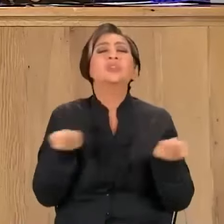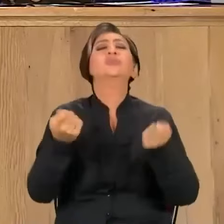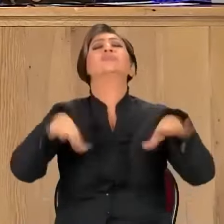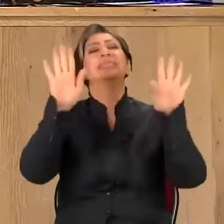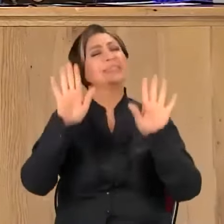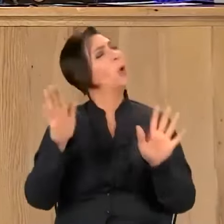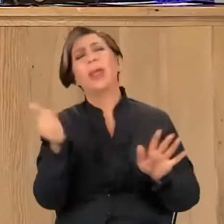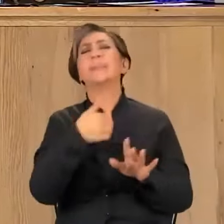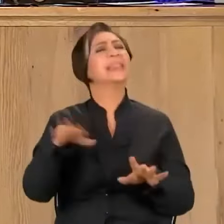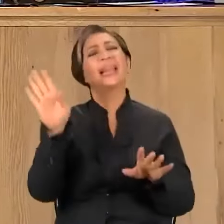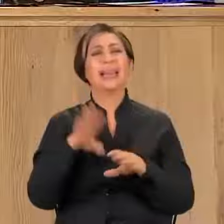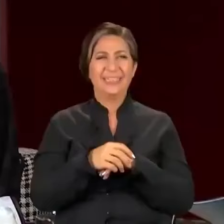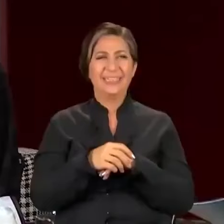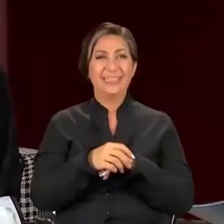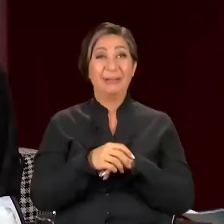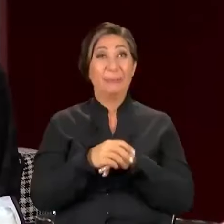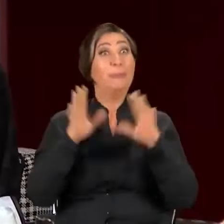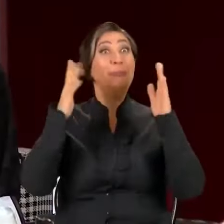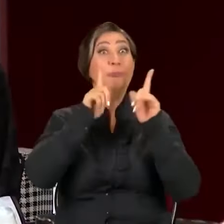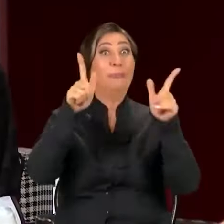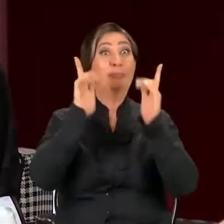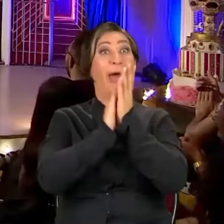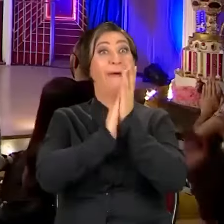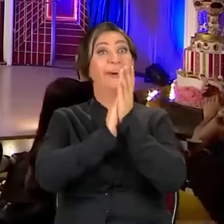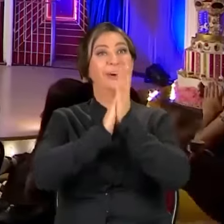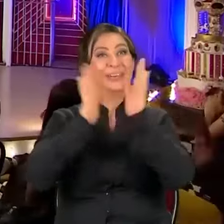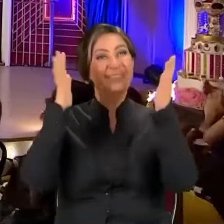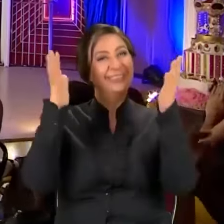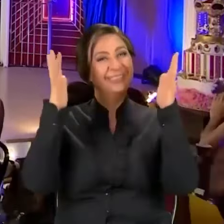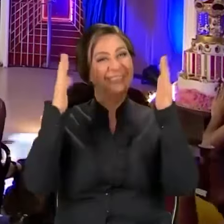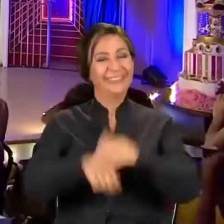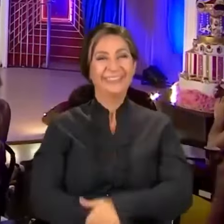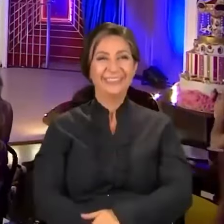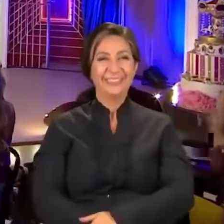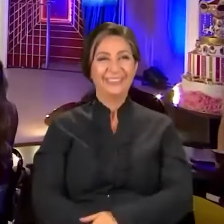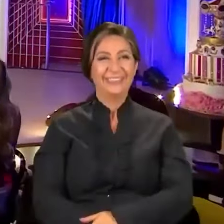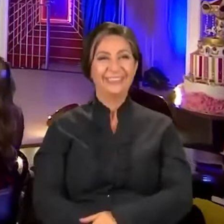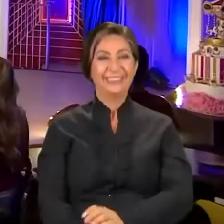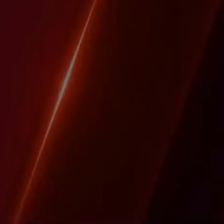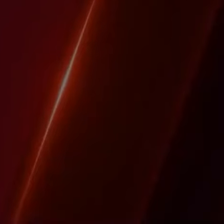olalım, iktidarsız olalım. Evet. Bravo, alkışlıyoruz.